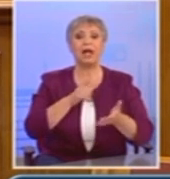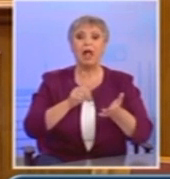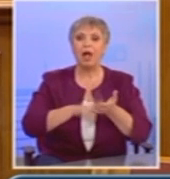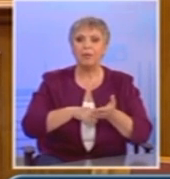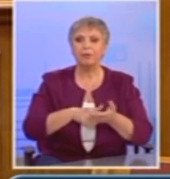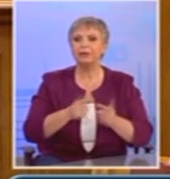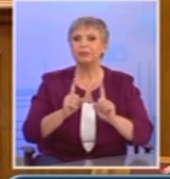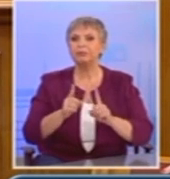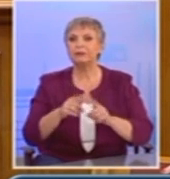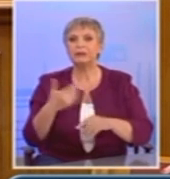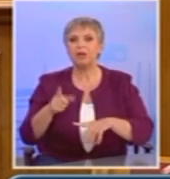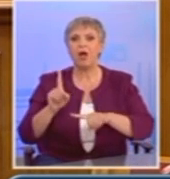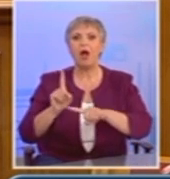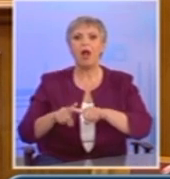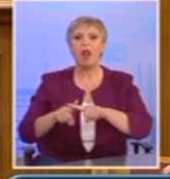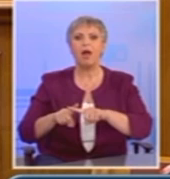πατρίδας.